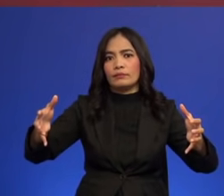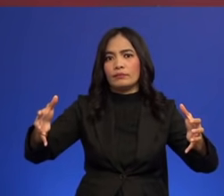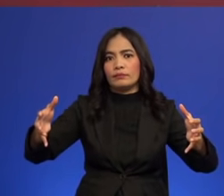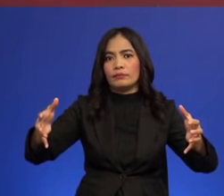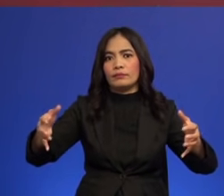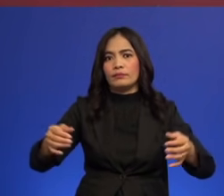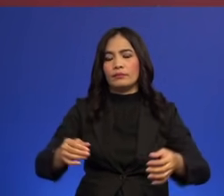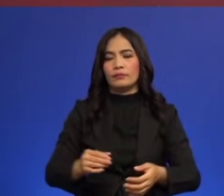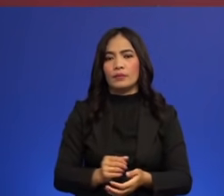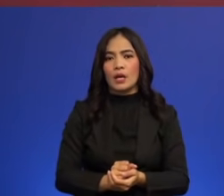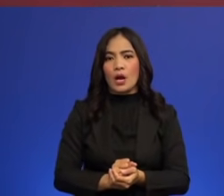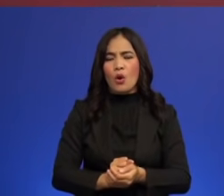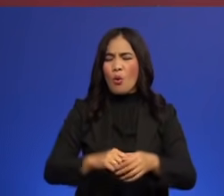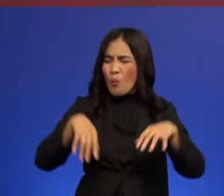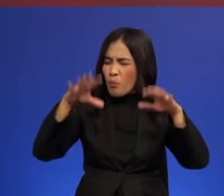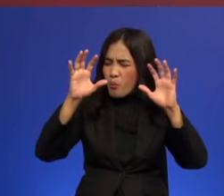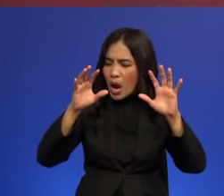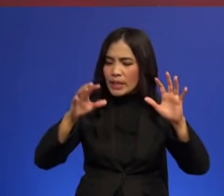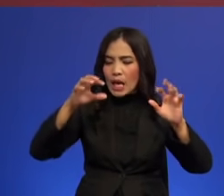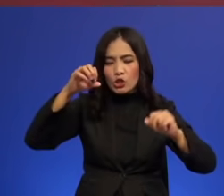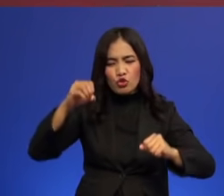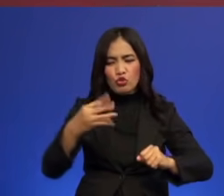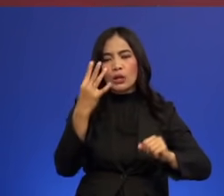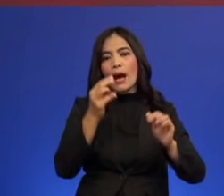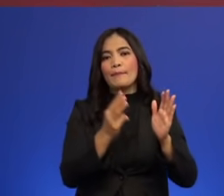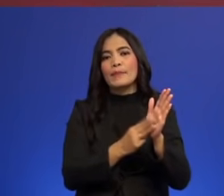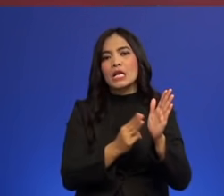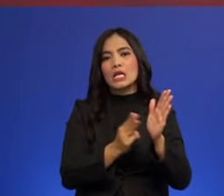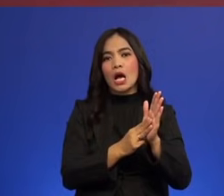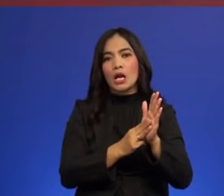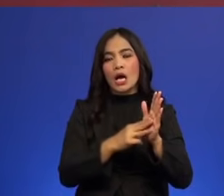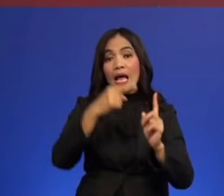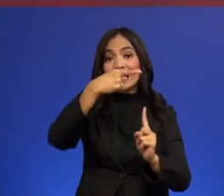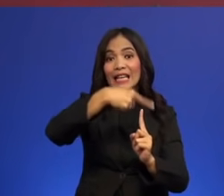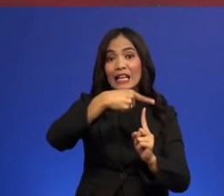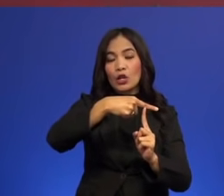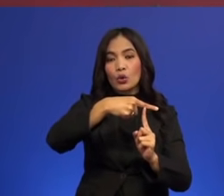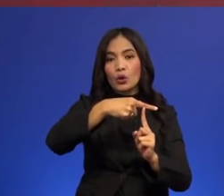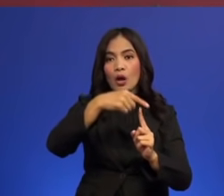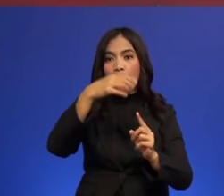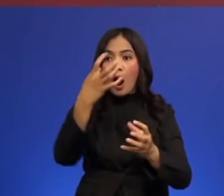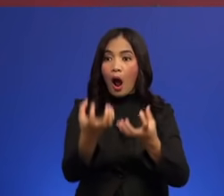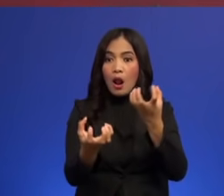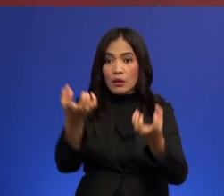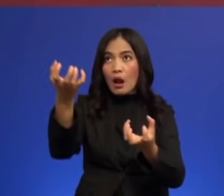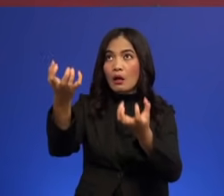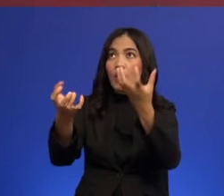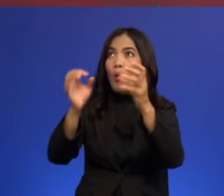Ada jutaan, ada miliaran, bisa triliun galaksi-galaksi.